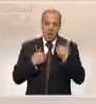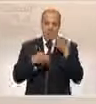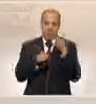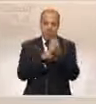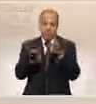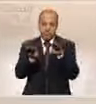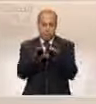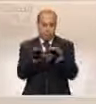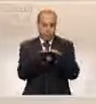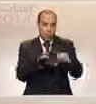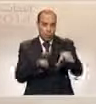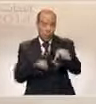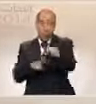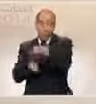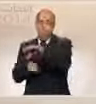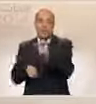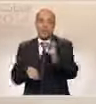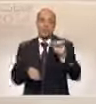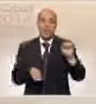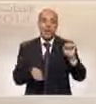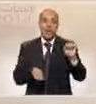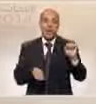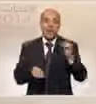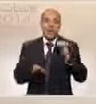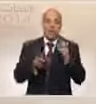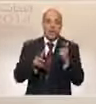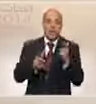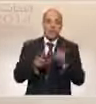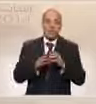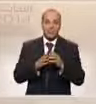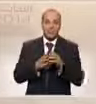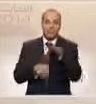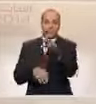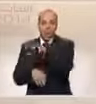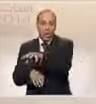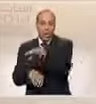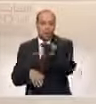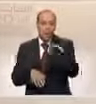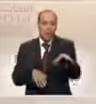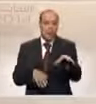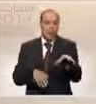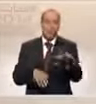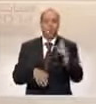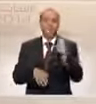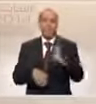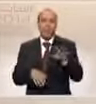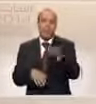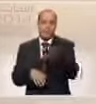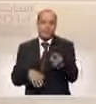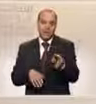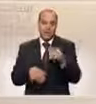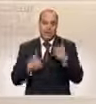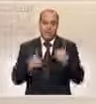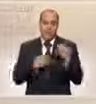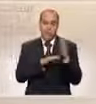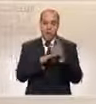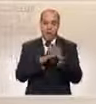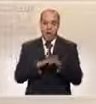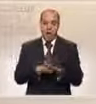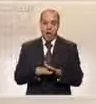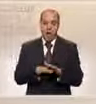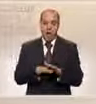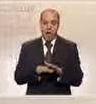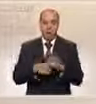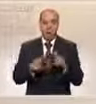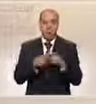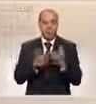الاجتماعيه بين الجهات وبين الطبقات الشعبيه اريد والمحافظه على هيبه